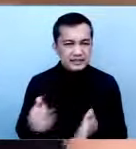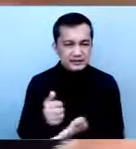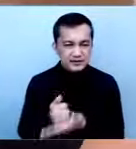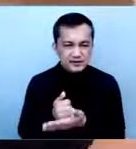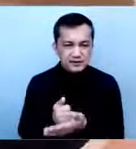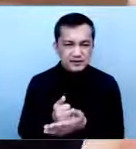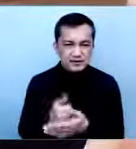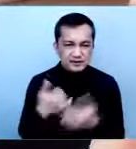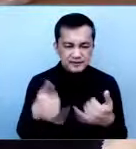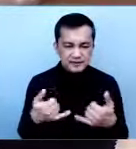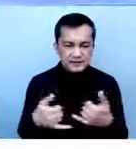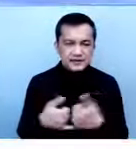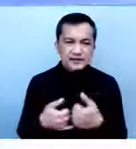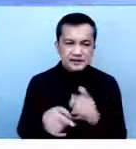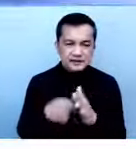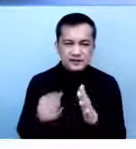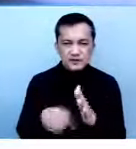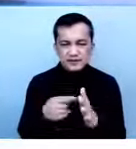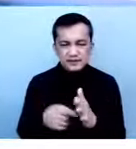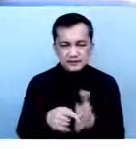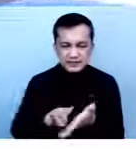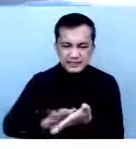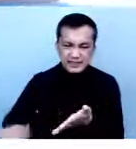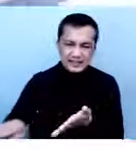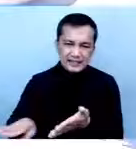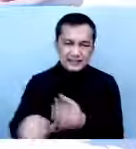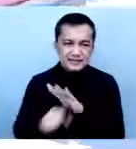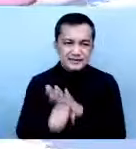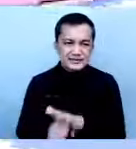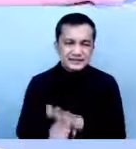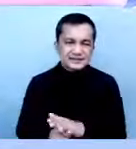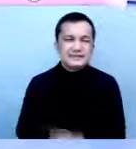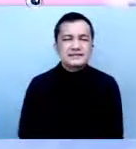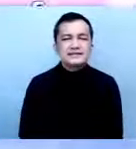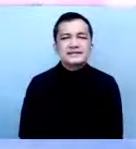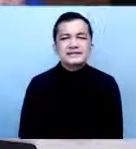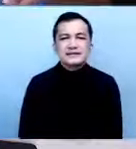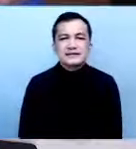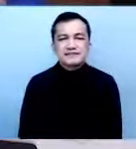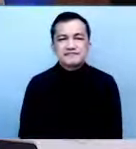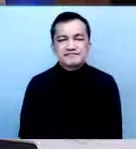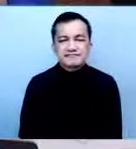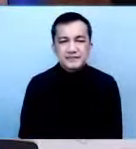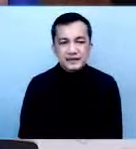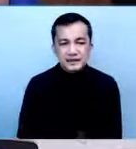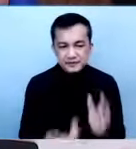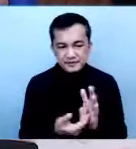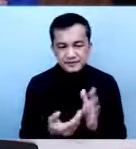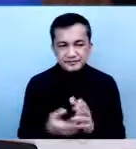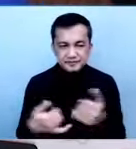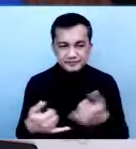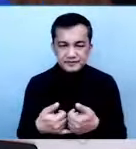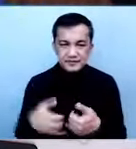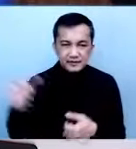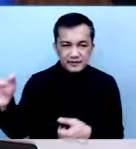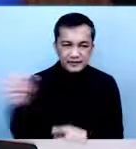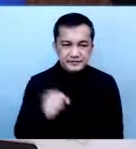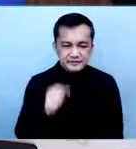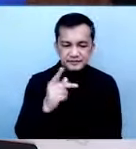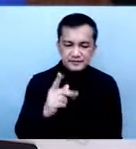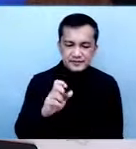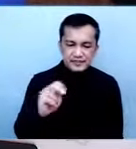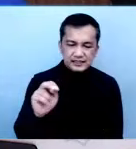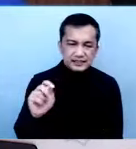ganito. Once in a while, di ba? Papatanggal stress lang naman. Mm-hmm. At para ibida pa sa atin itong mga larong ito, makakasama natin si Kenneth